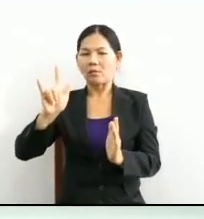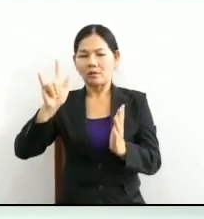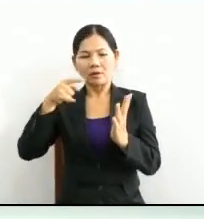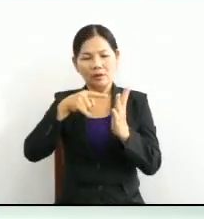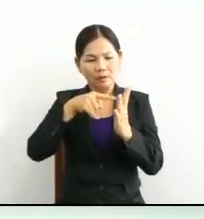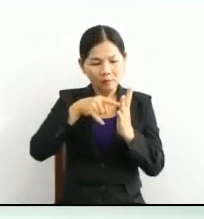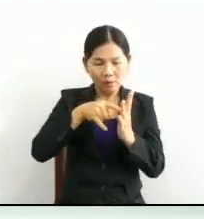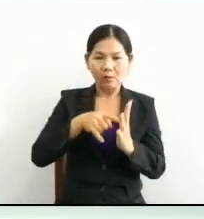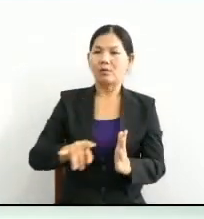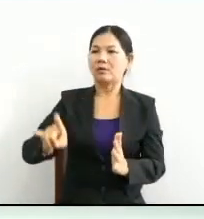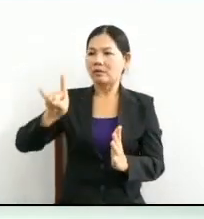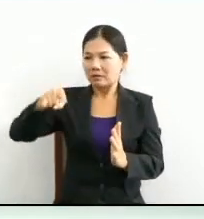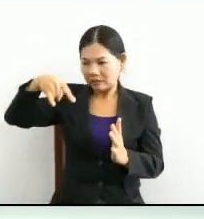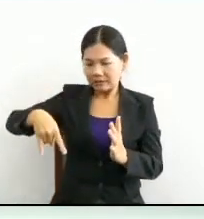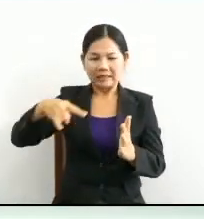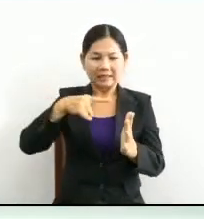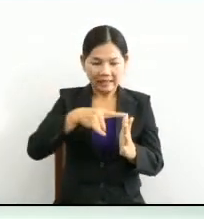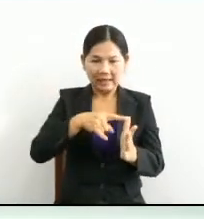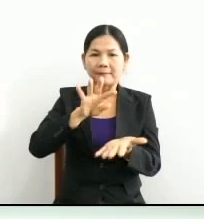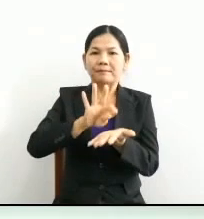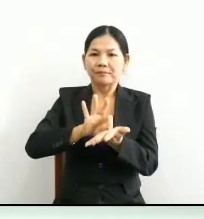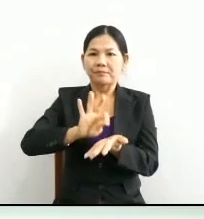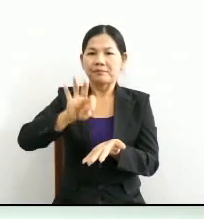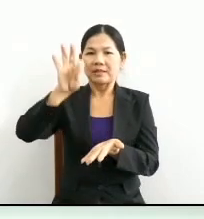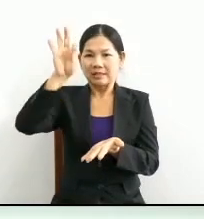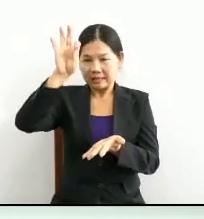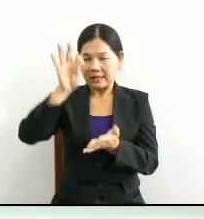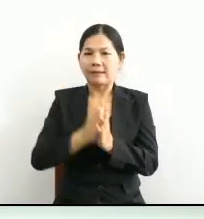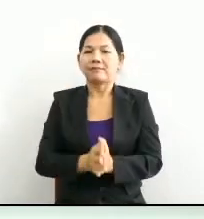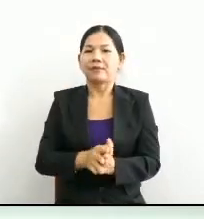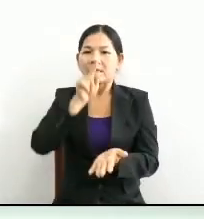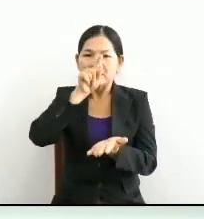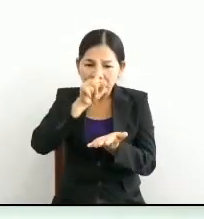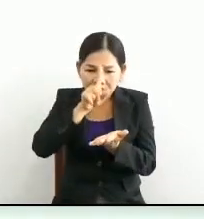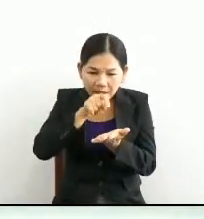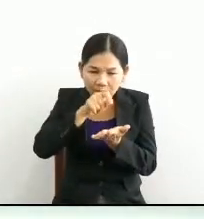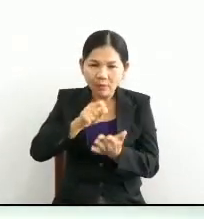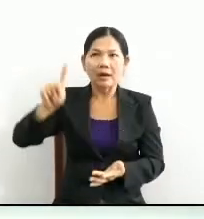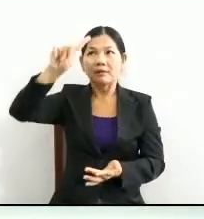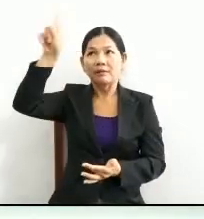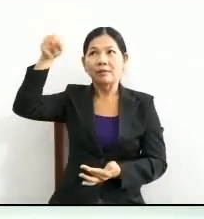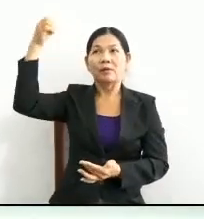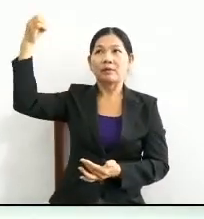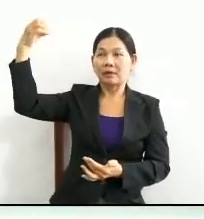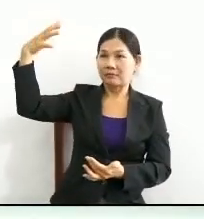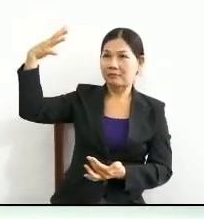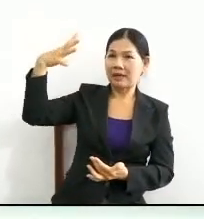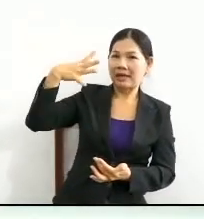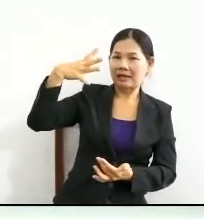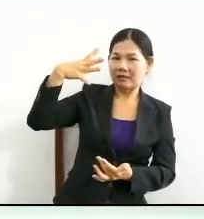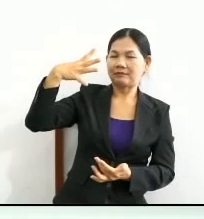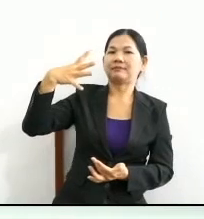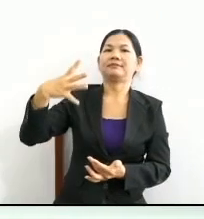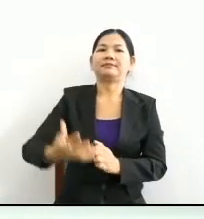chạp miến món nâng miến rẻ à tật mình ấy lọ nè cha miến chạp miến món miến